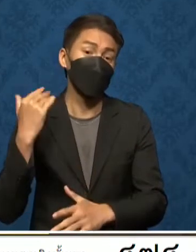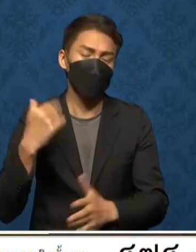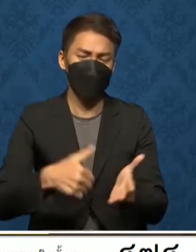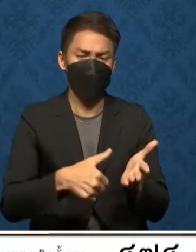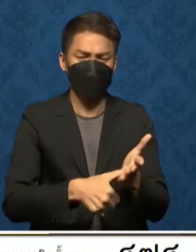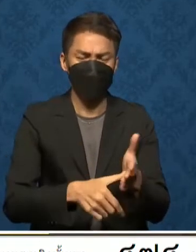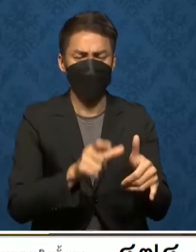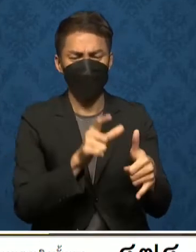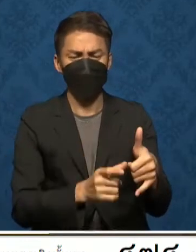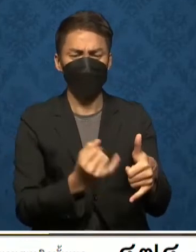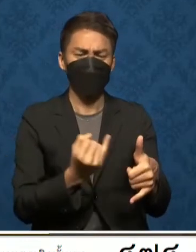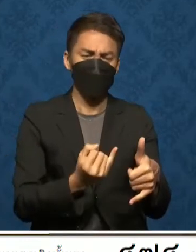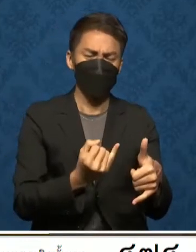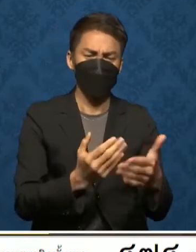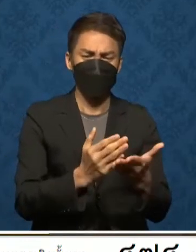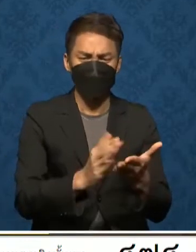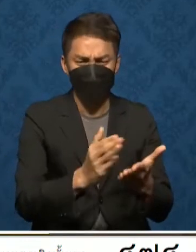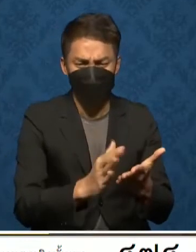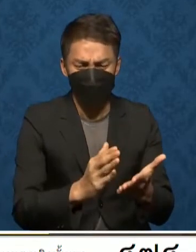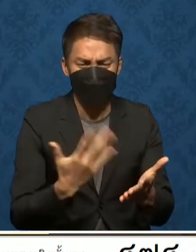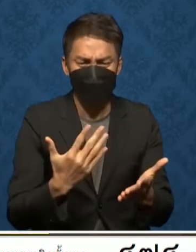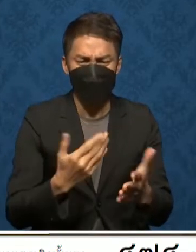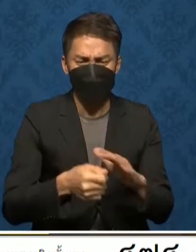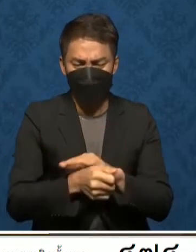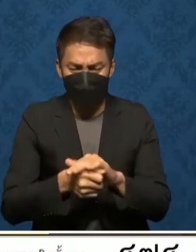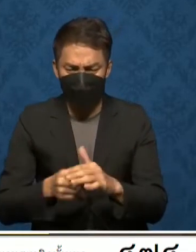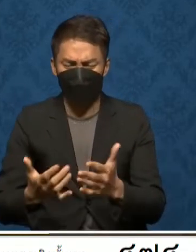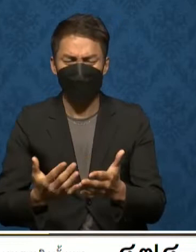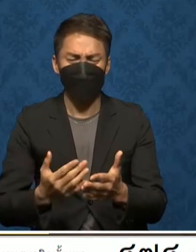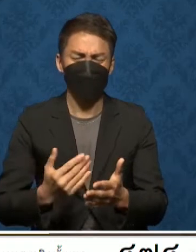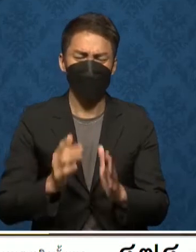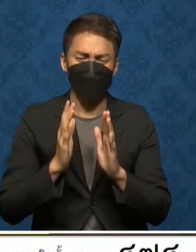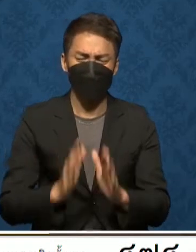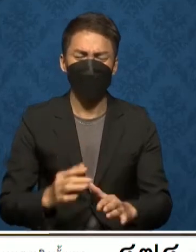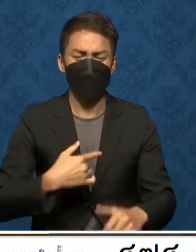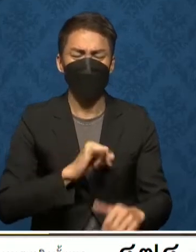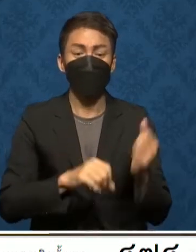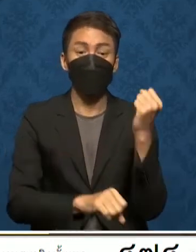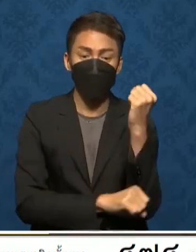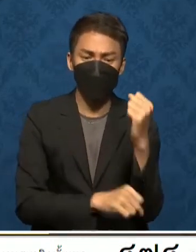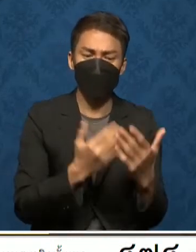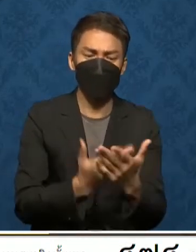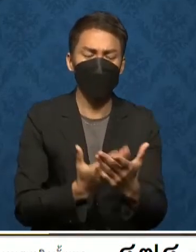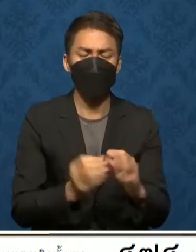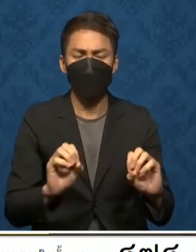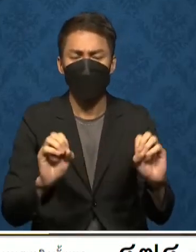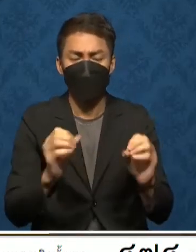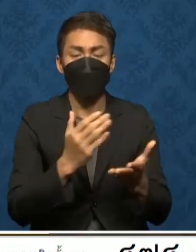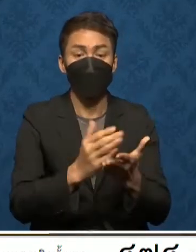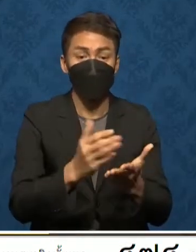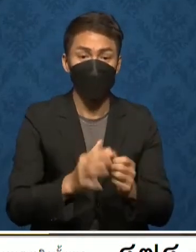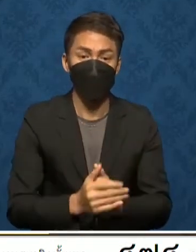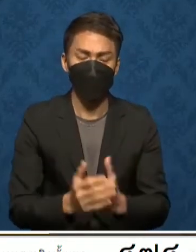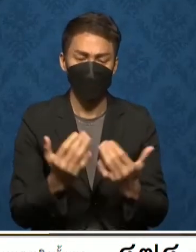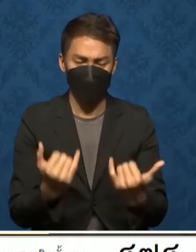ติไม่ดีนะเบี้ยวหนี้บางคนก็ไม่มีกำลังนะครับเพราะว่าเรียนดีประพฤติดีแต่ว่าตลาดแรงงาน